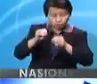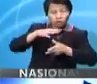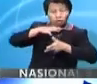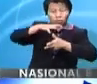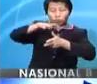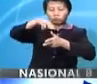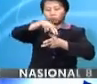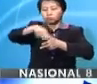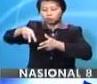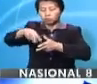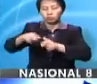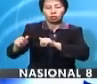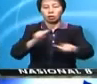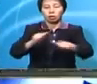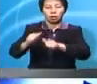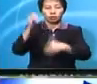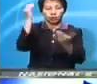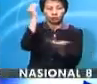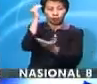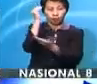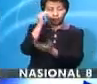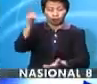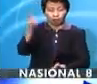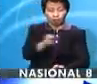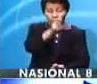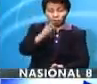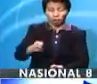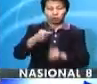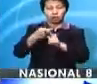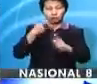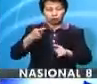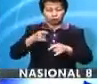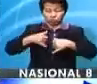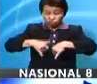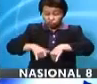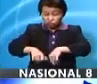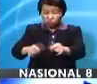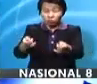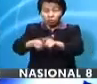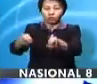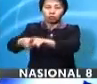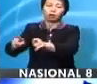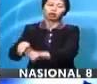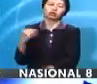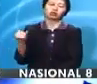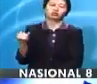udara dapat mengawal aktiviti pembalakan haram itu daripada terus berleluasa.